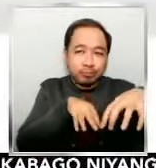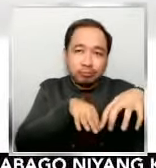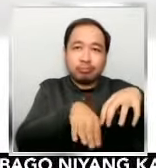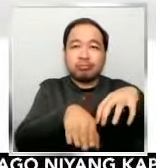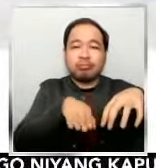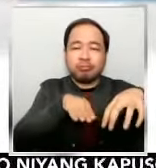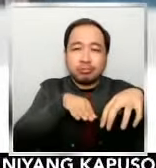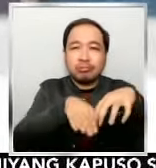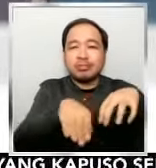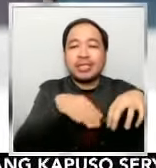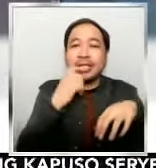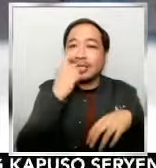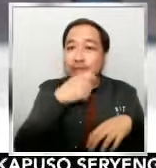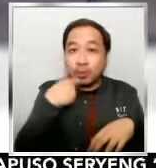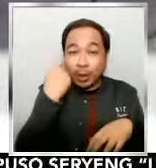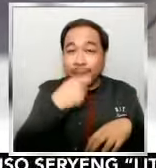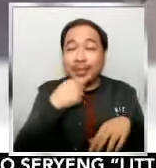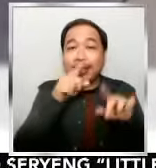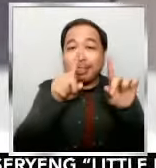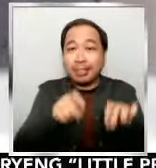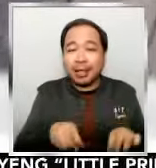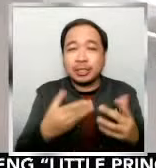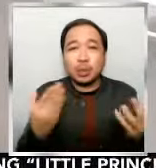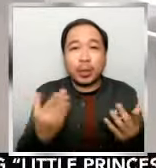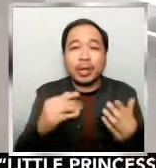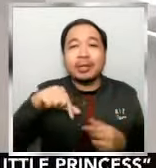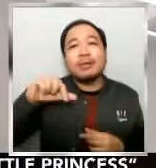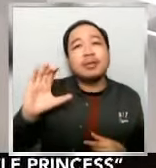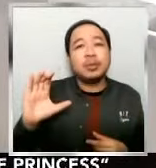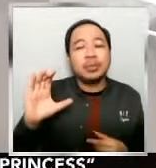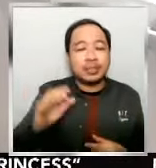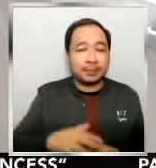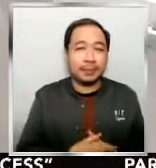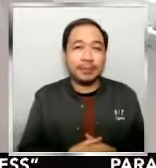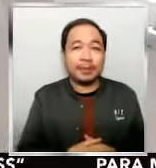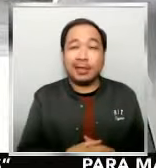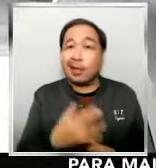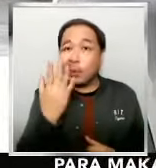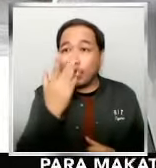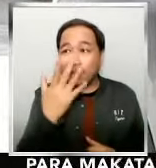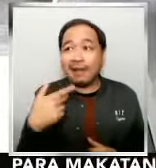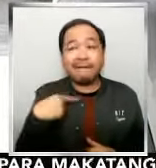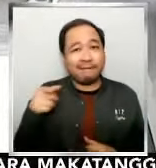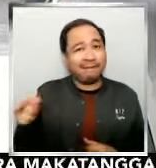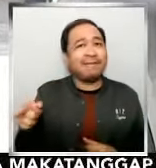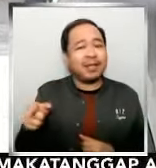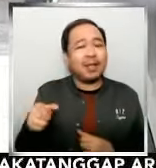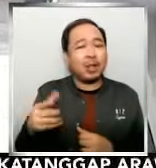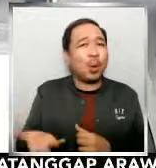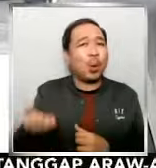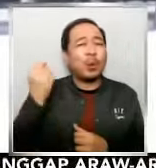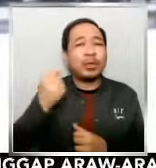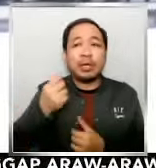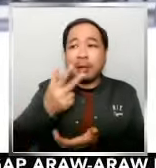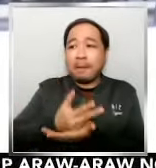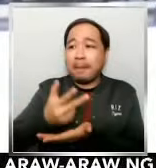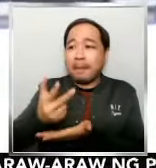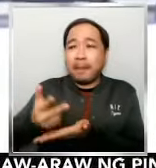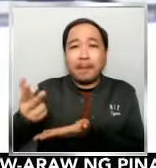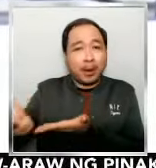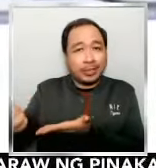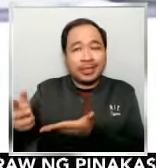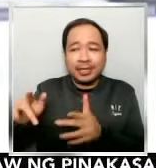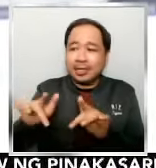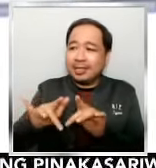swab testing na ito sa may Kamuning, Quezon City. May parking space naman sila, pero di ito sumasapat sa dami